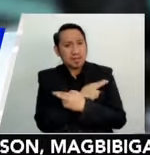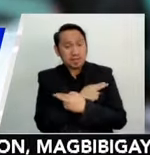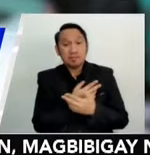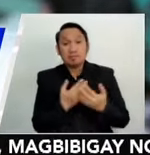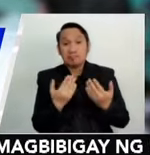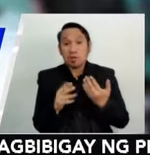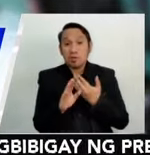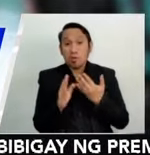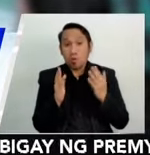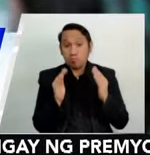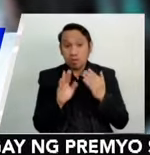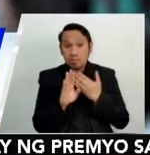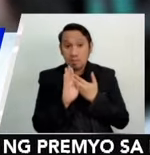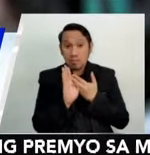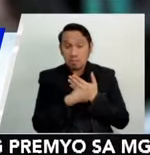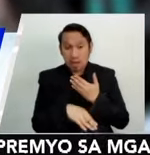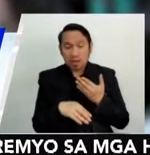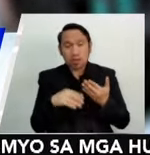calendar sa school year